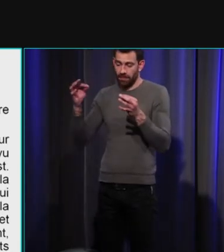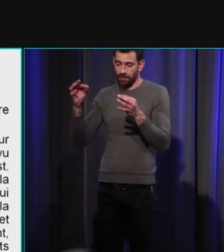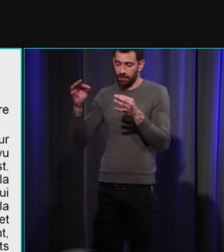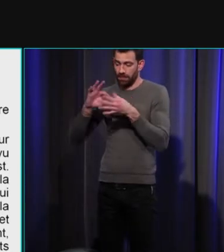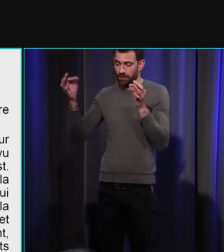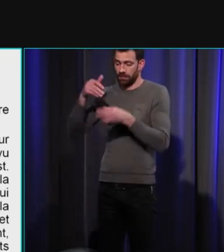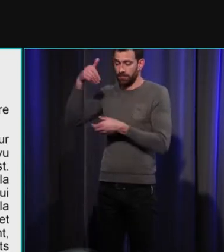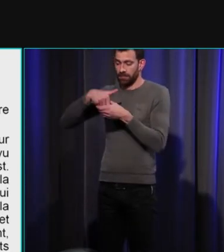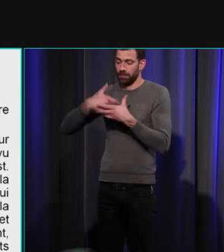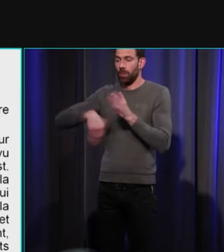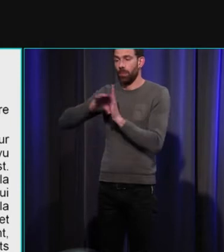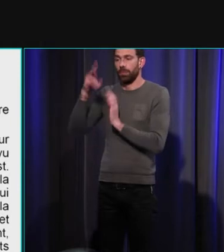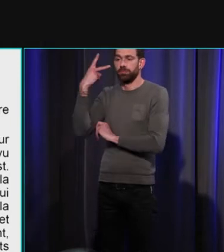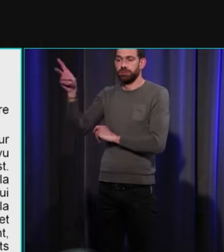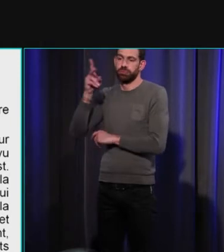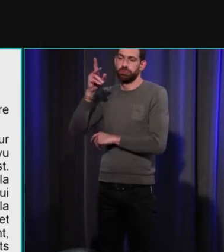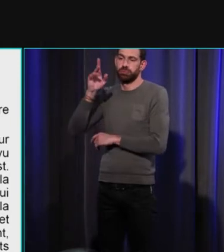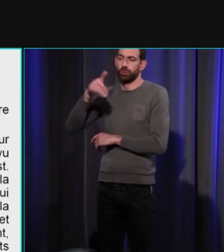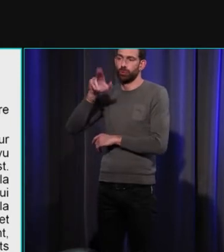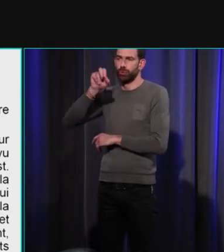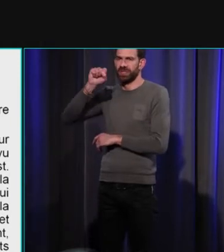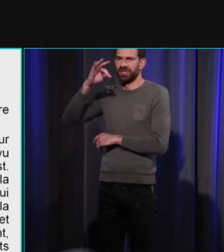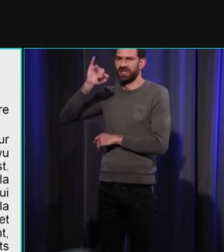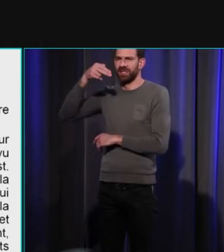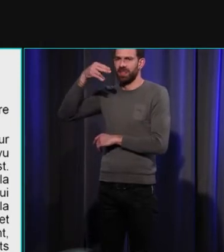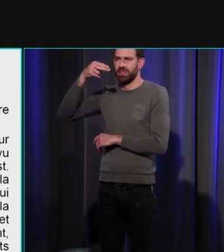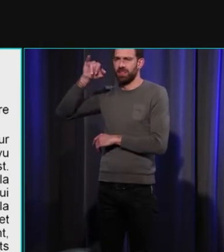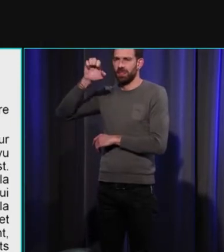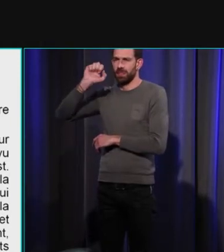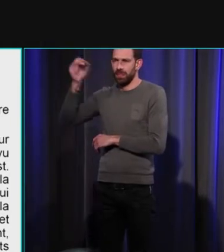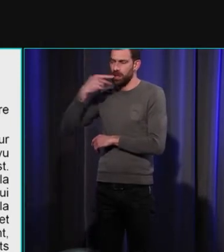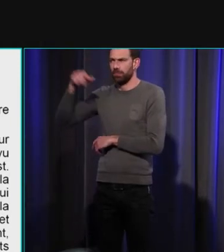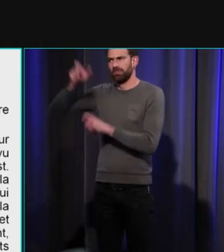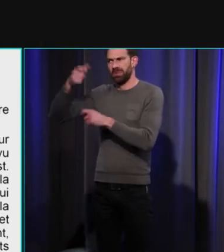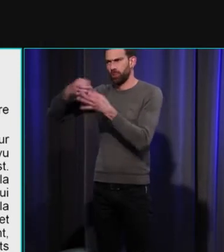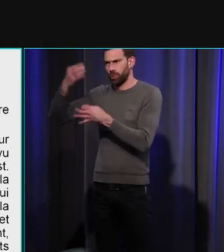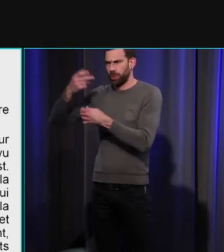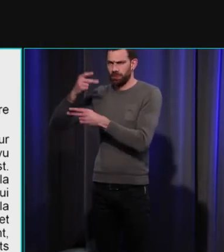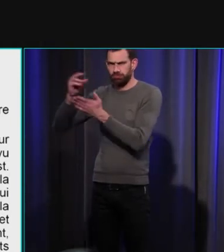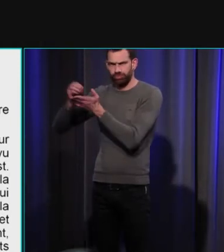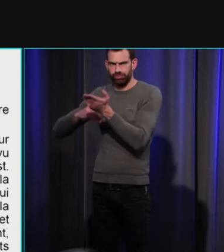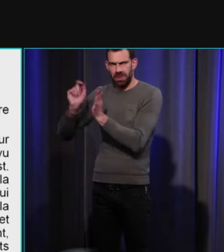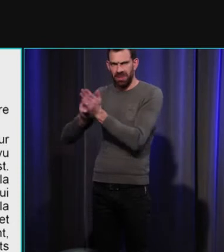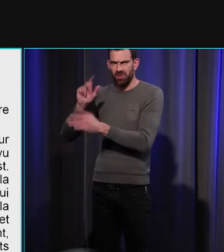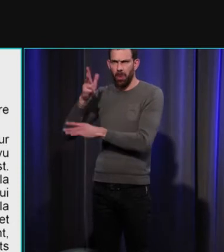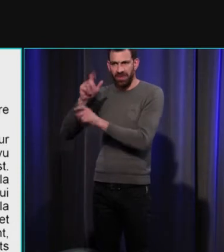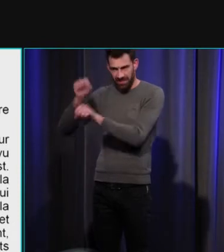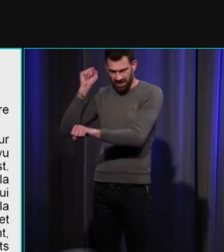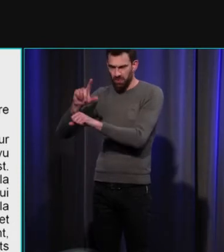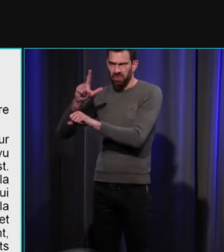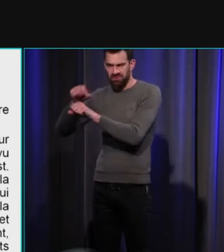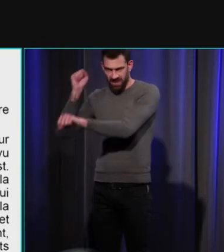se trouve dans le code de justinien je crois que c'est un juriste et qui s'appelle ulpia qu'il a écrite troisième siècle au second siècle de notre ère